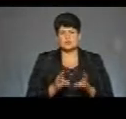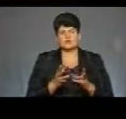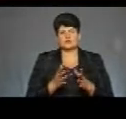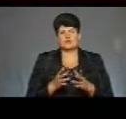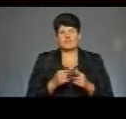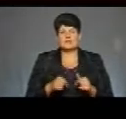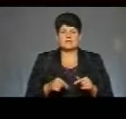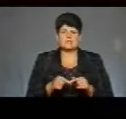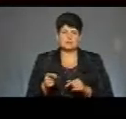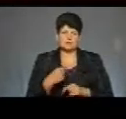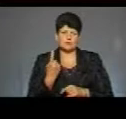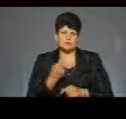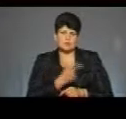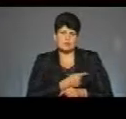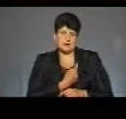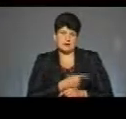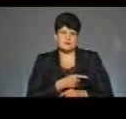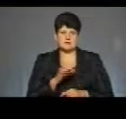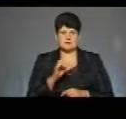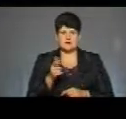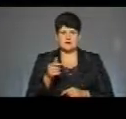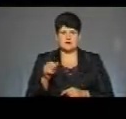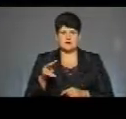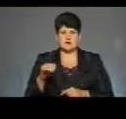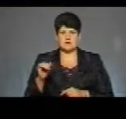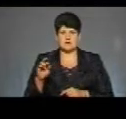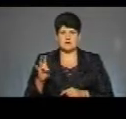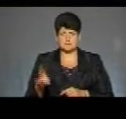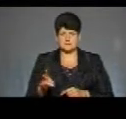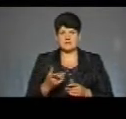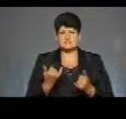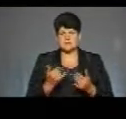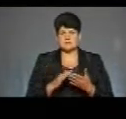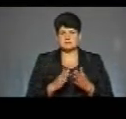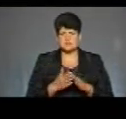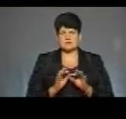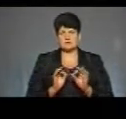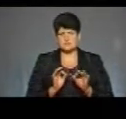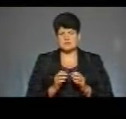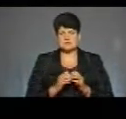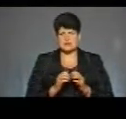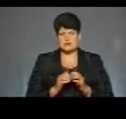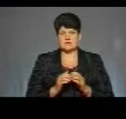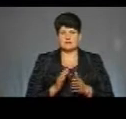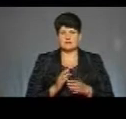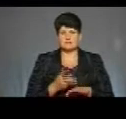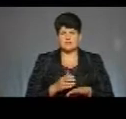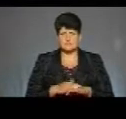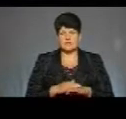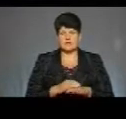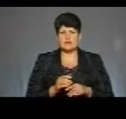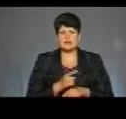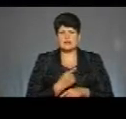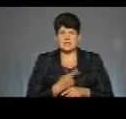відділення Тернопільської університетської лікарні Сергій Гаріян. На даний час стан пацієнта стабільний, середній ступені важкості, лікування просувається